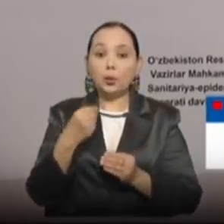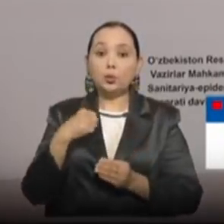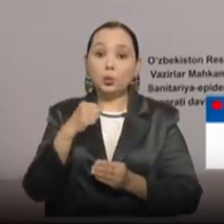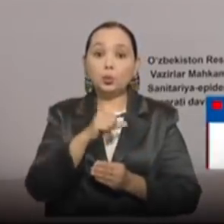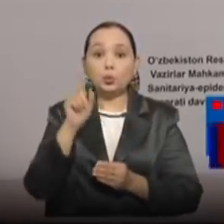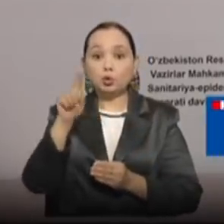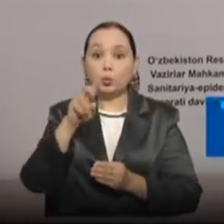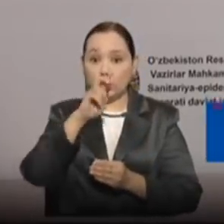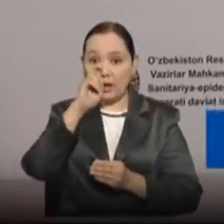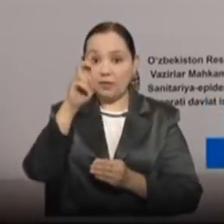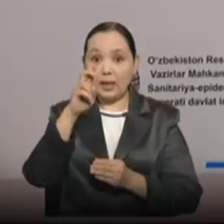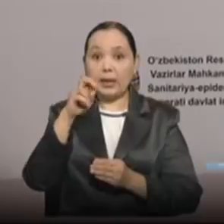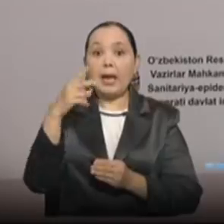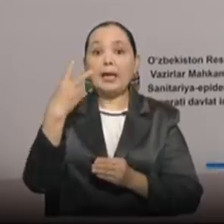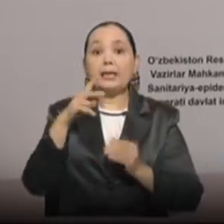ushbu davlatda